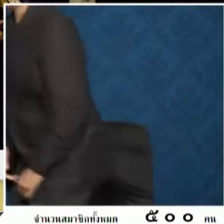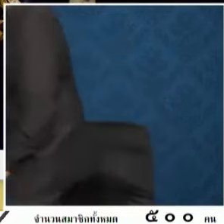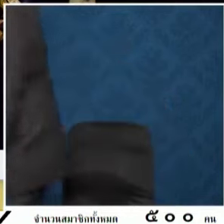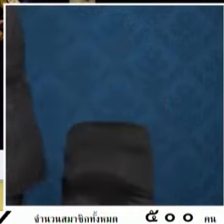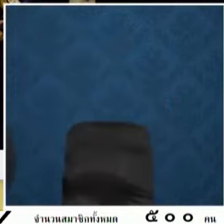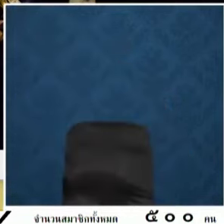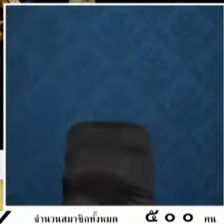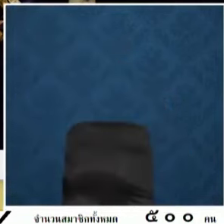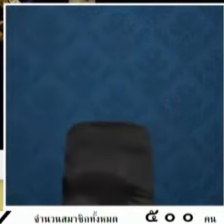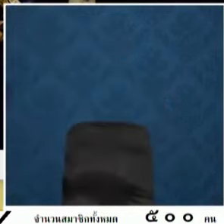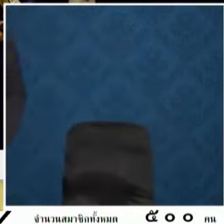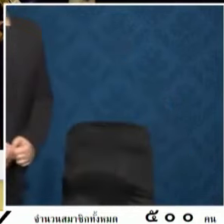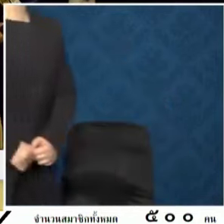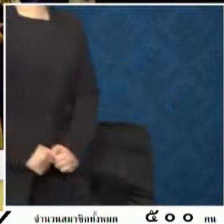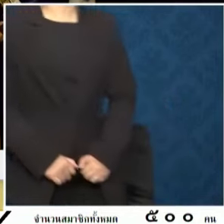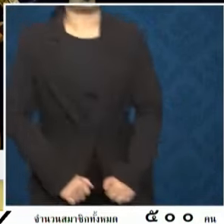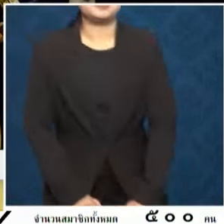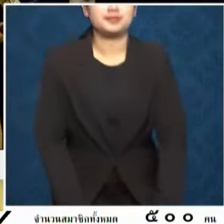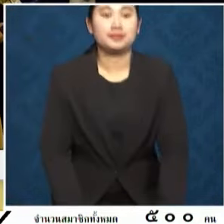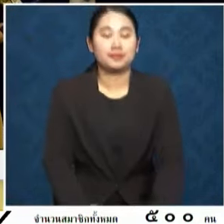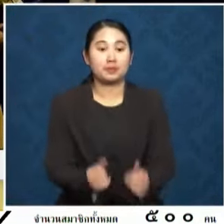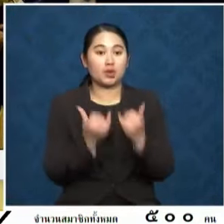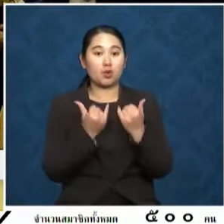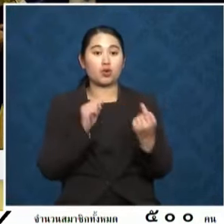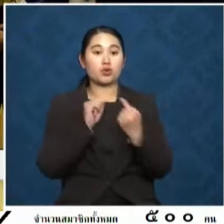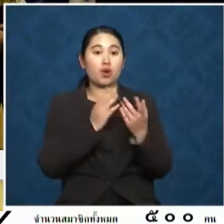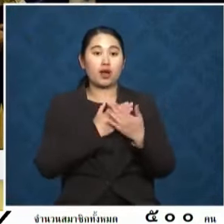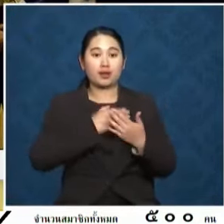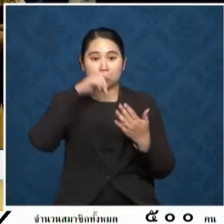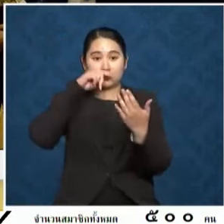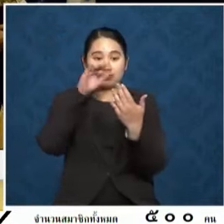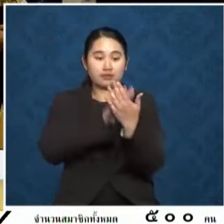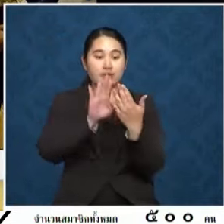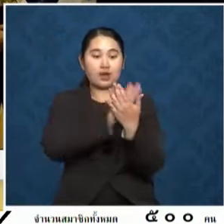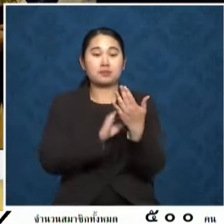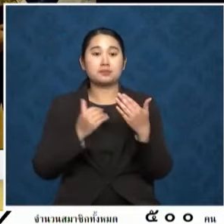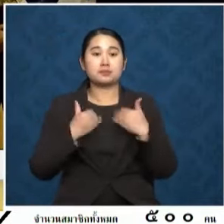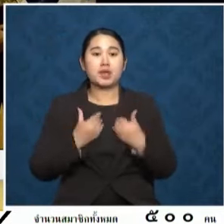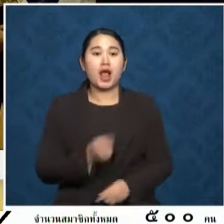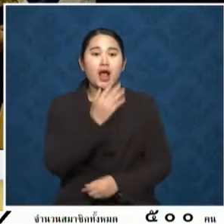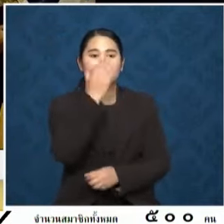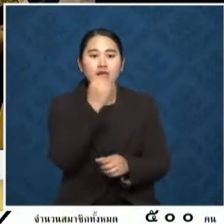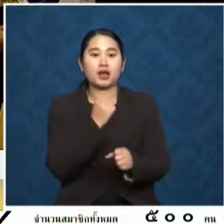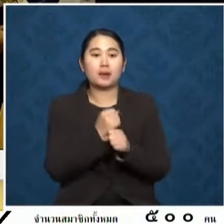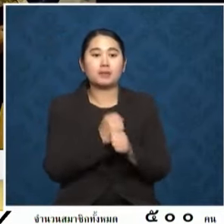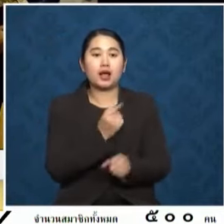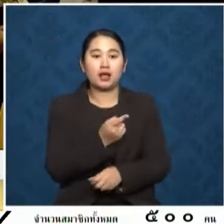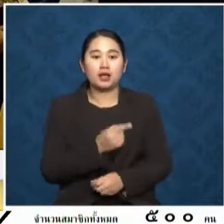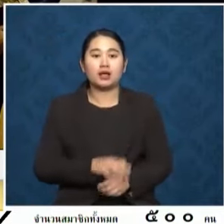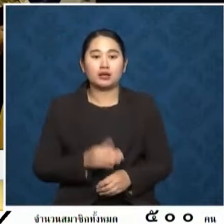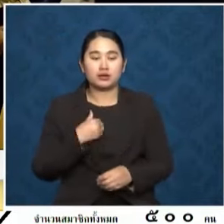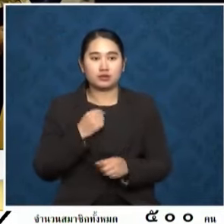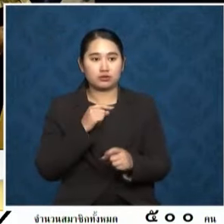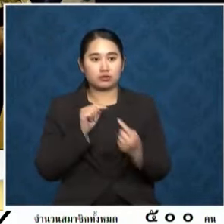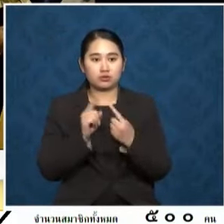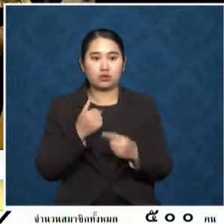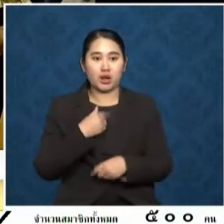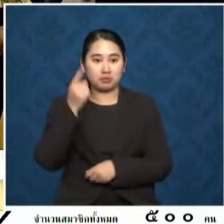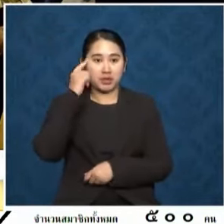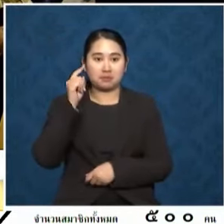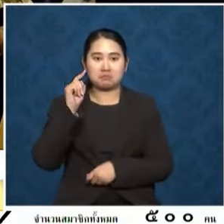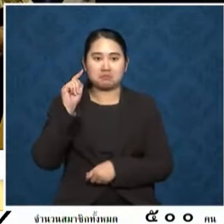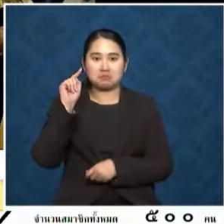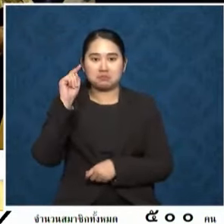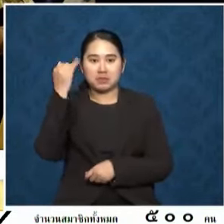ผมไม่อยากจะพูดแต่วันนี้หัวใจความรักชาติมันเต็มเปี่ยมแต่วันนี้สิ่งที่ท่านทำมันไม่ใช่ความคิดสร้างสร